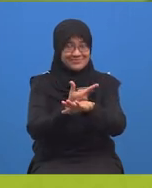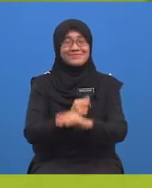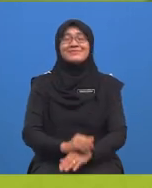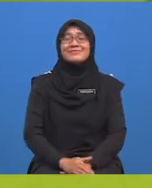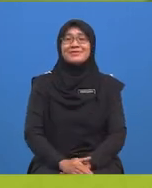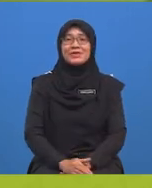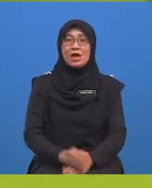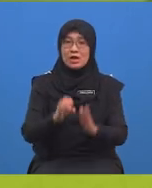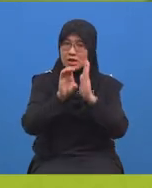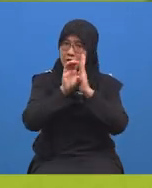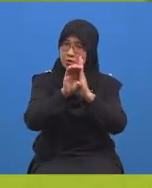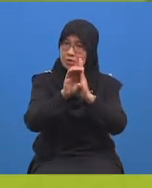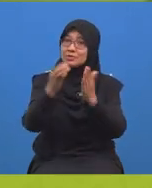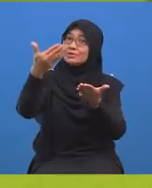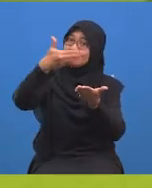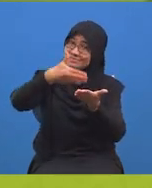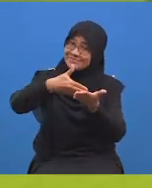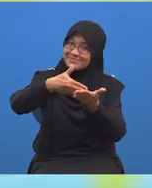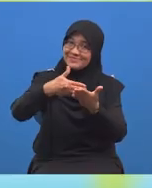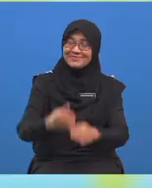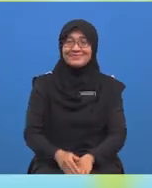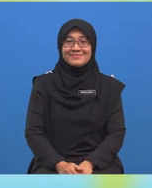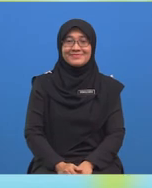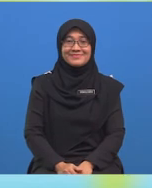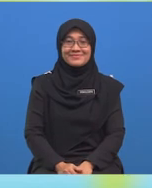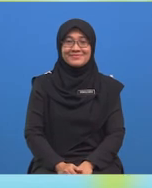Baiklah. Contoh berikutnya ialah